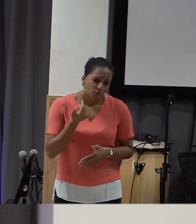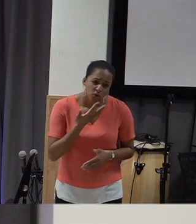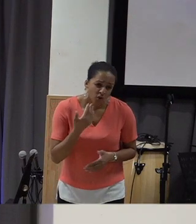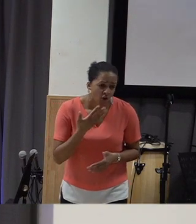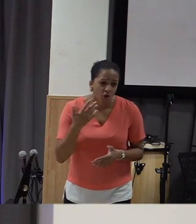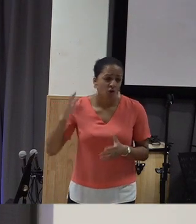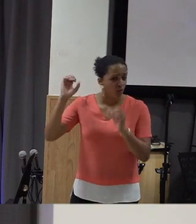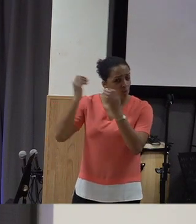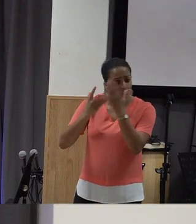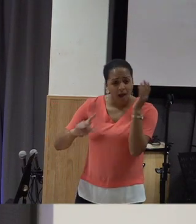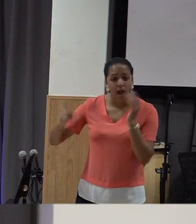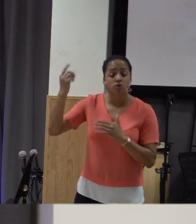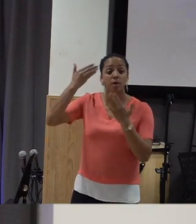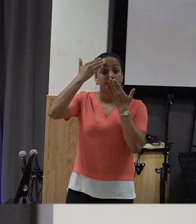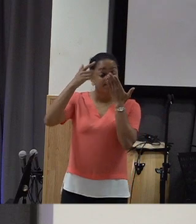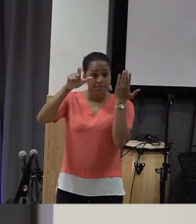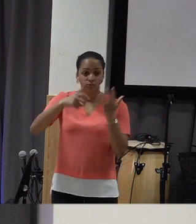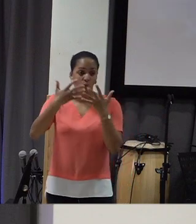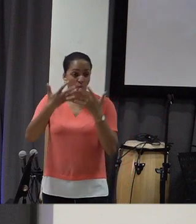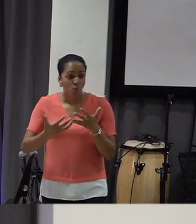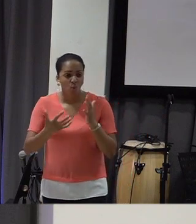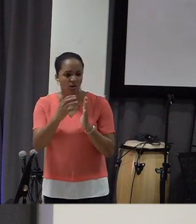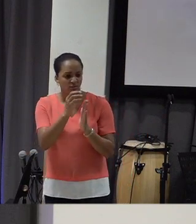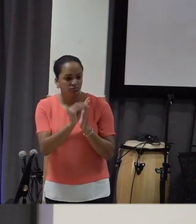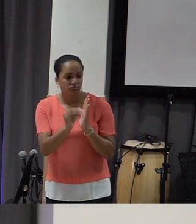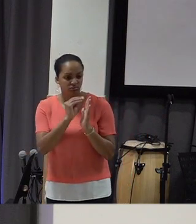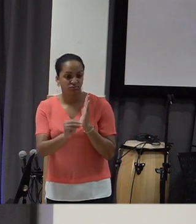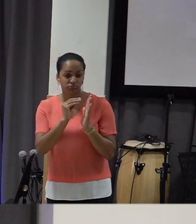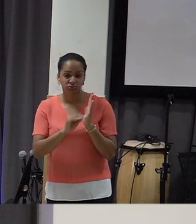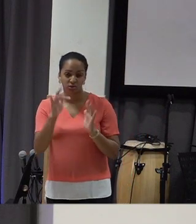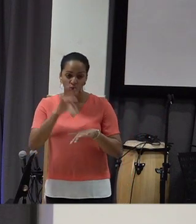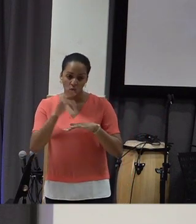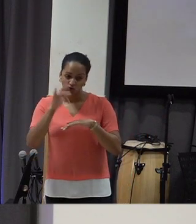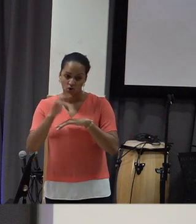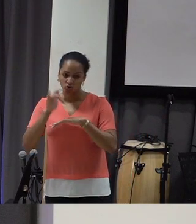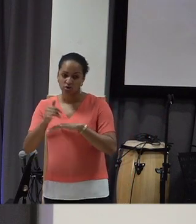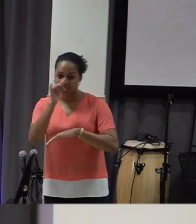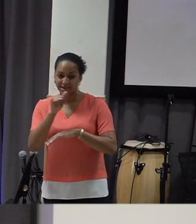chargé, et qu'il demande la grâce de Dieu, alors Dieu efface ses mauvaises actions. Merci Seigneur.